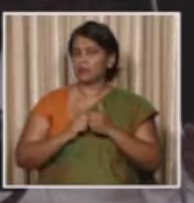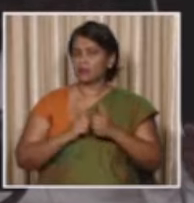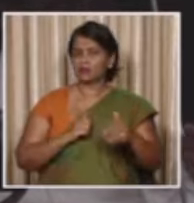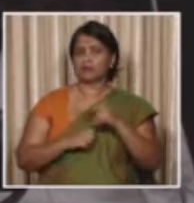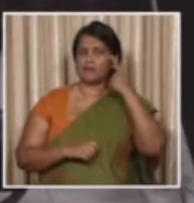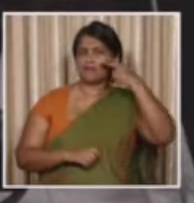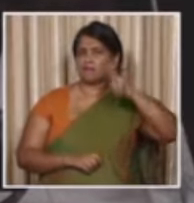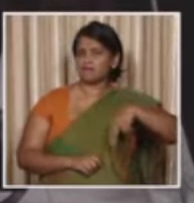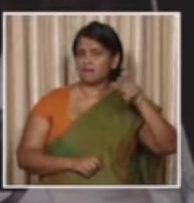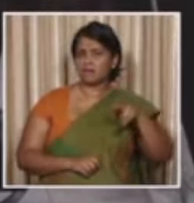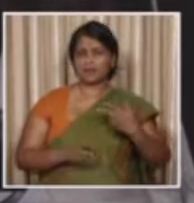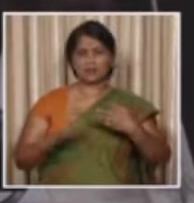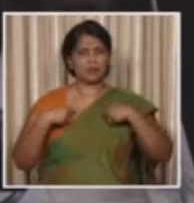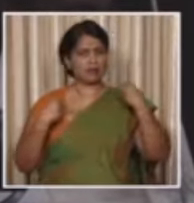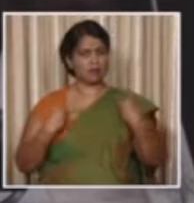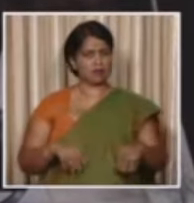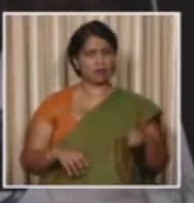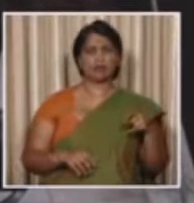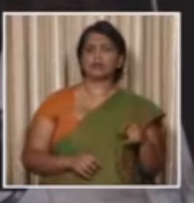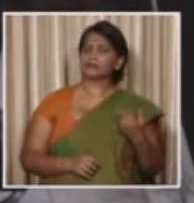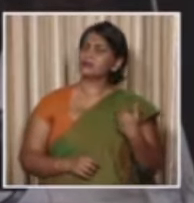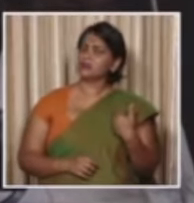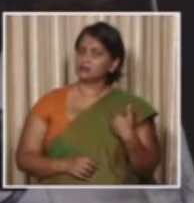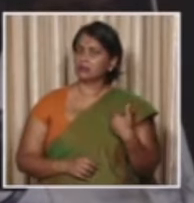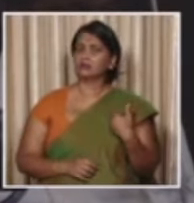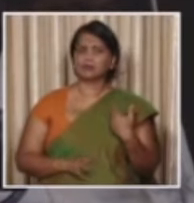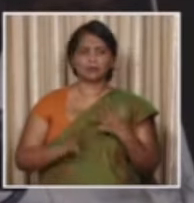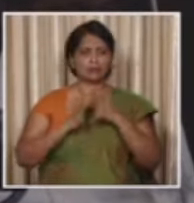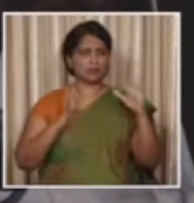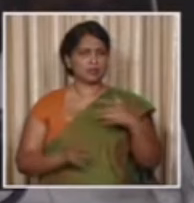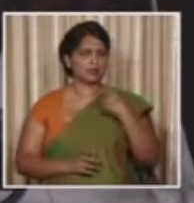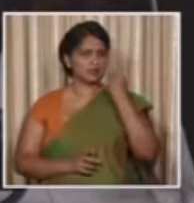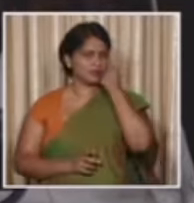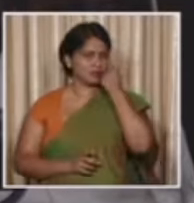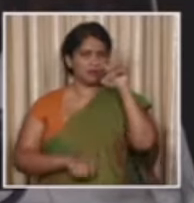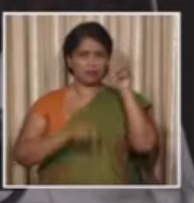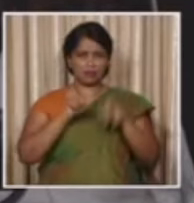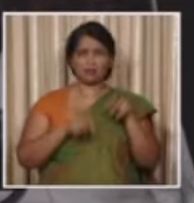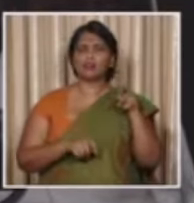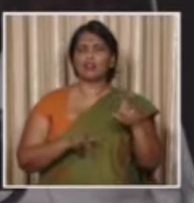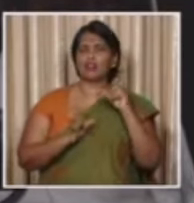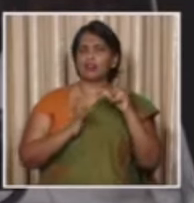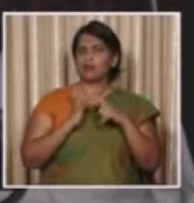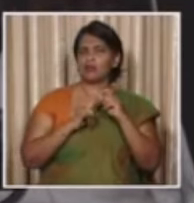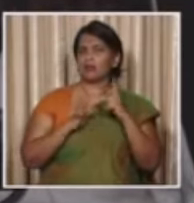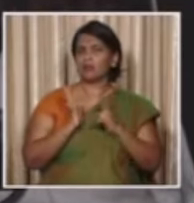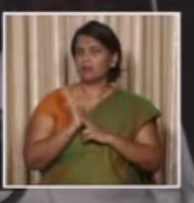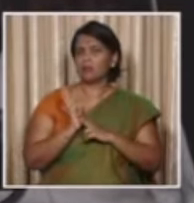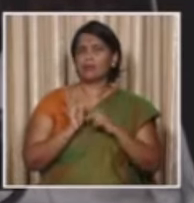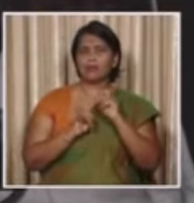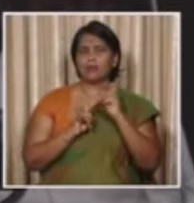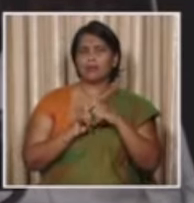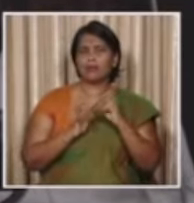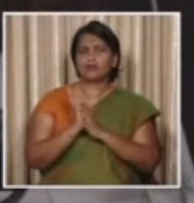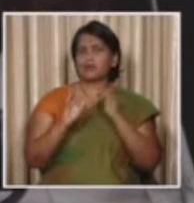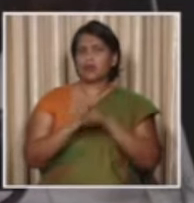මේ විශ්වාසනීයභාවය බිඳවැටීමත් එක්ක අපිට දැඩි සැකයක් තියෙනවා නිලධාරීන් කෝප් කමිටුව හැමෝම කොහොමද කටයුතු කරන්න